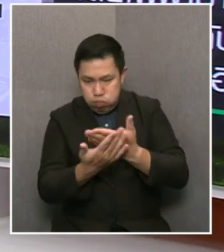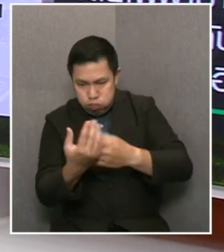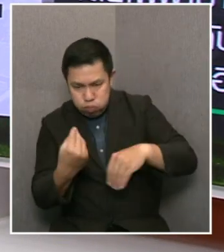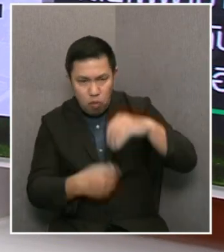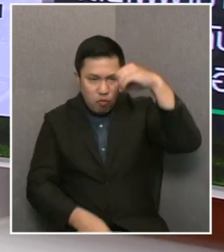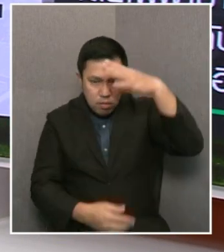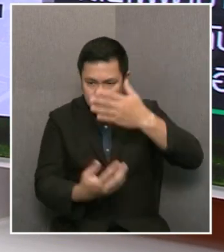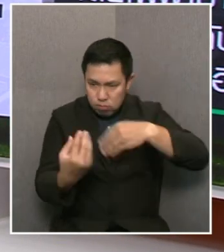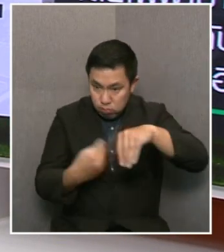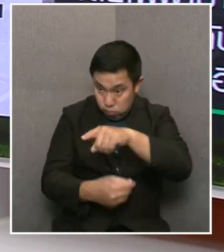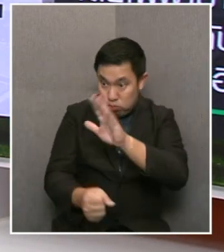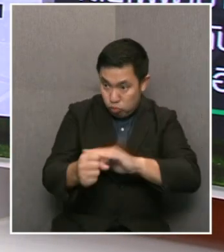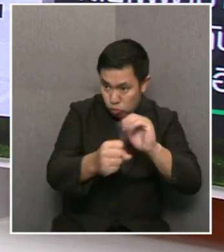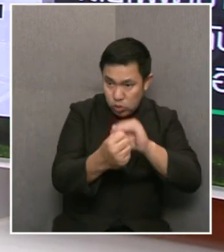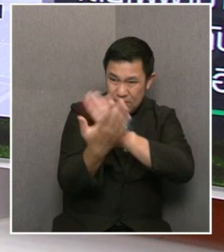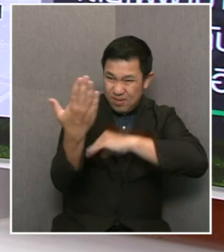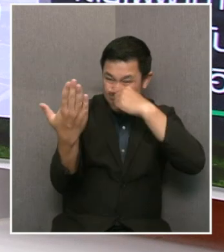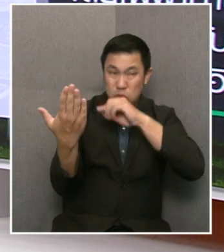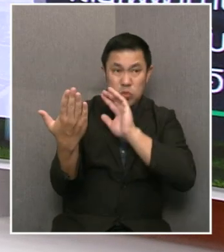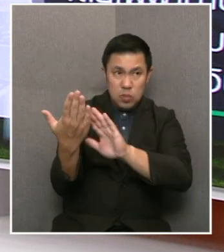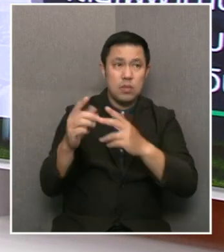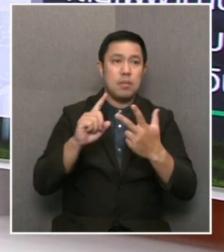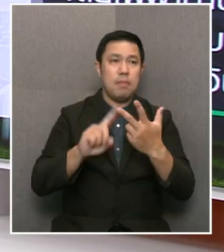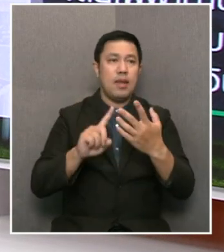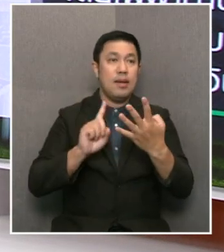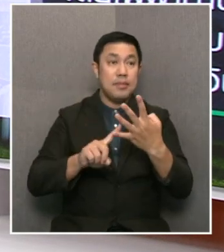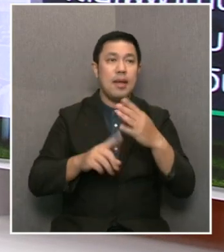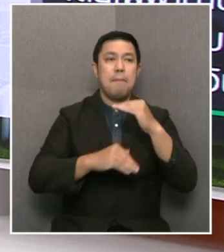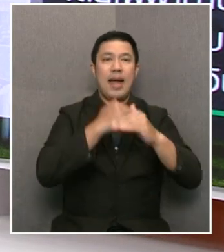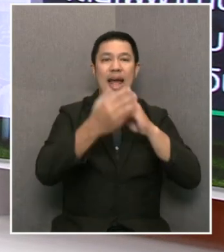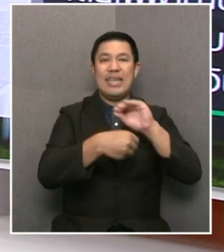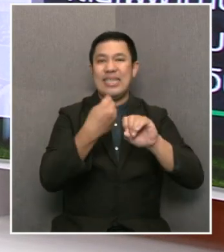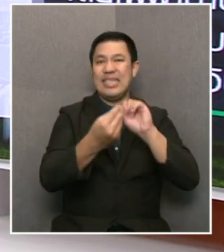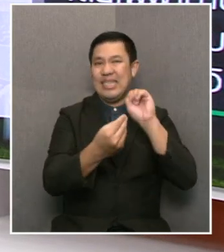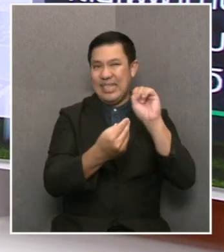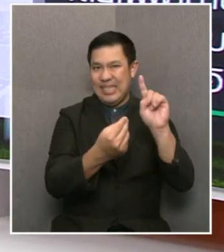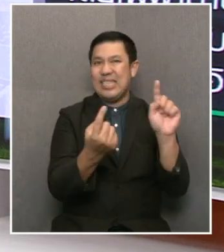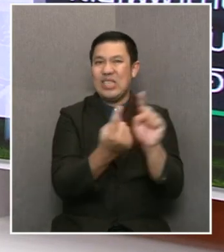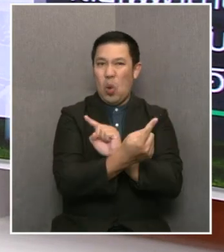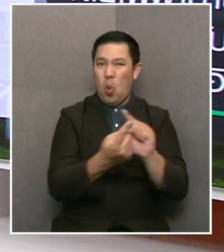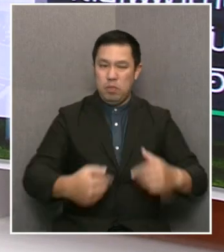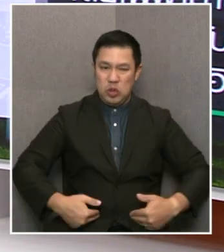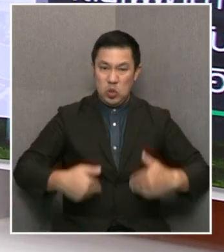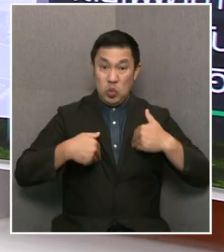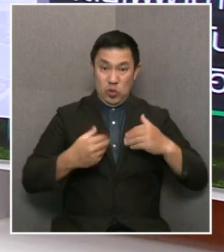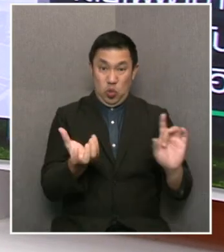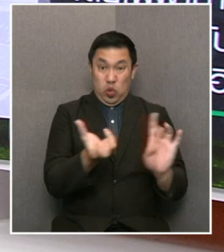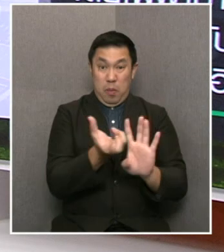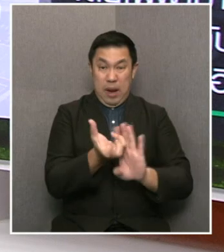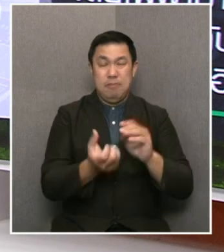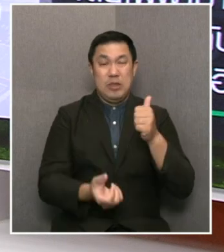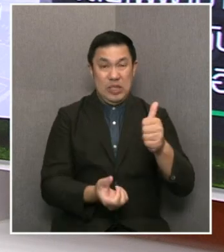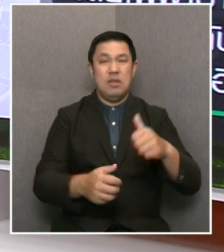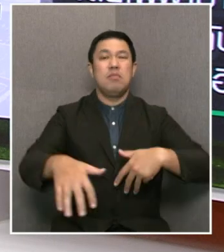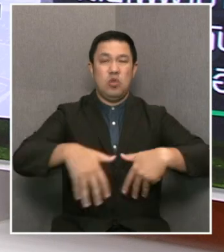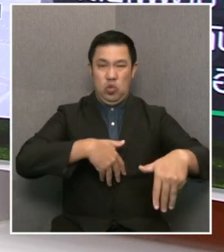ของการใช้ไฟฟ้ารวมไปถึงเรื่องของการพัฒนาเศรษฐกิจสังคมและคุณภาพชีวิตของประชาชนนะคะจริงๆเรื่อง